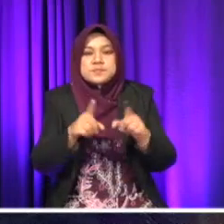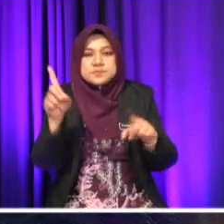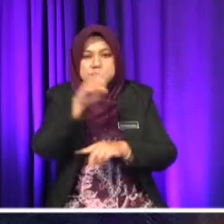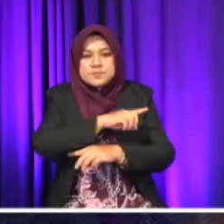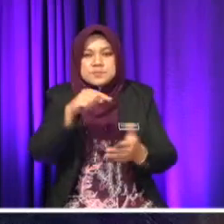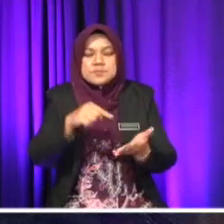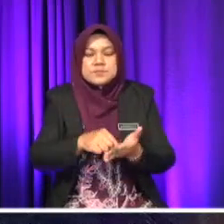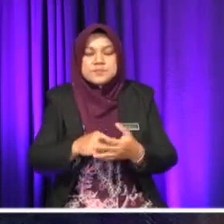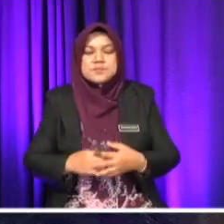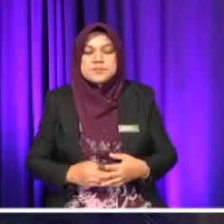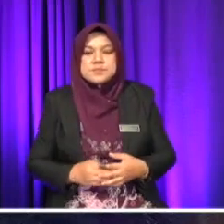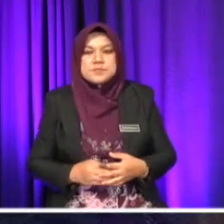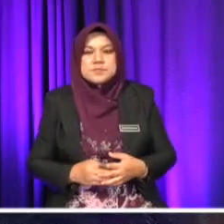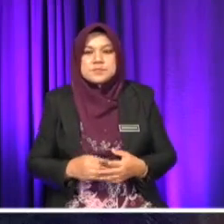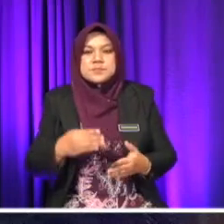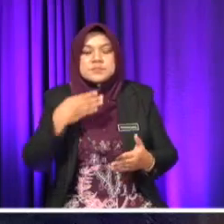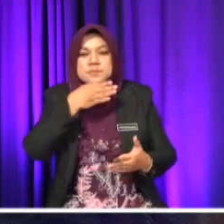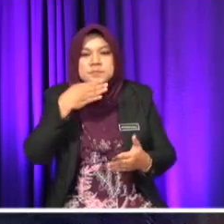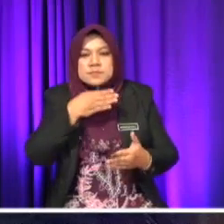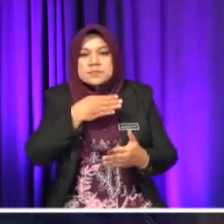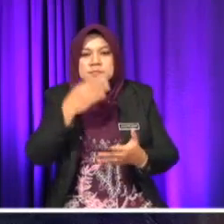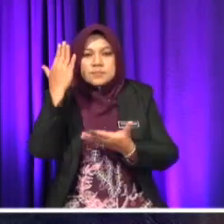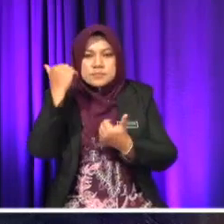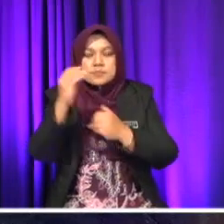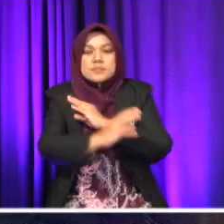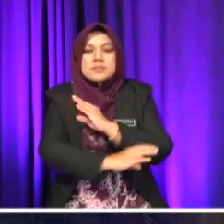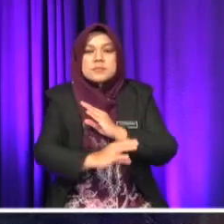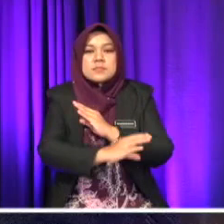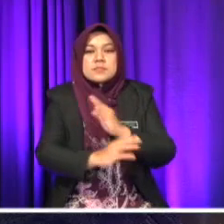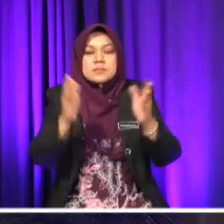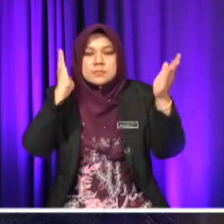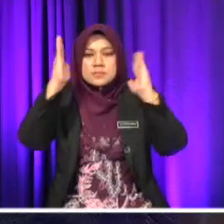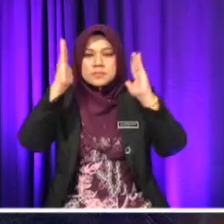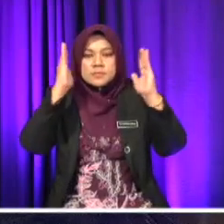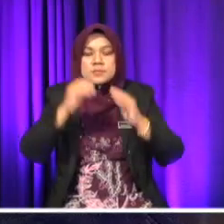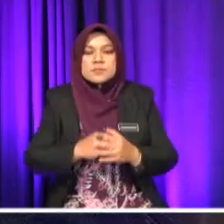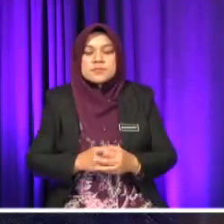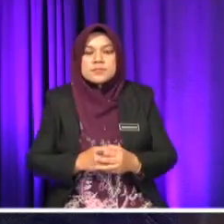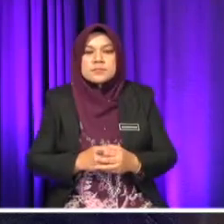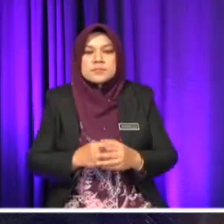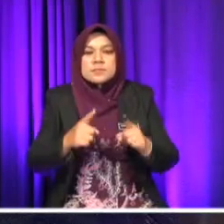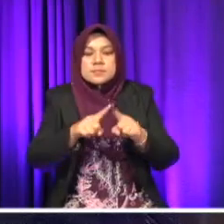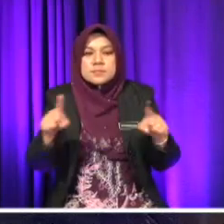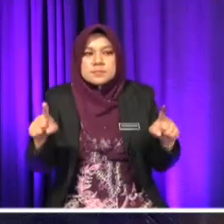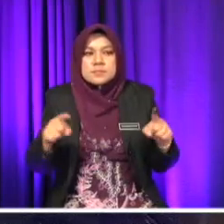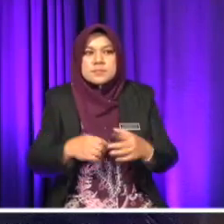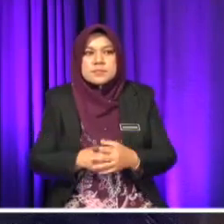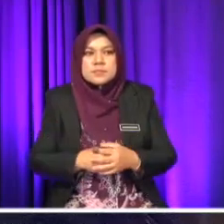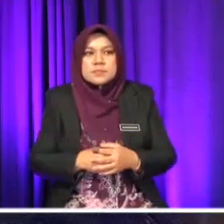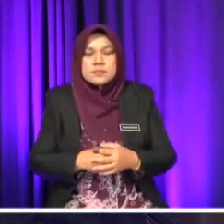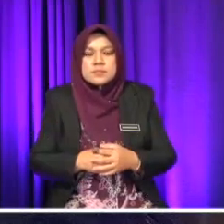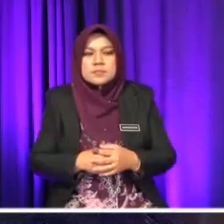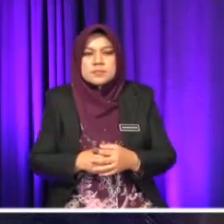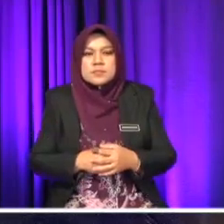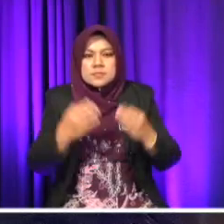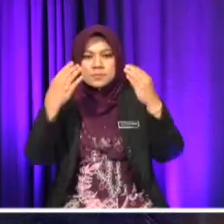tentang beliau harapan negara untuk selalu Menengah Atas bahasa Melayu tetapi Cikgu Apakah itu ke depan